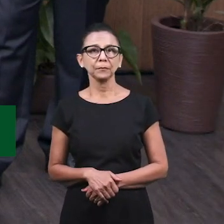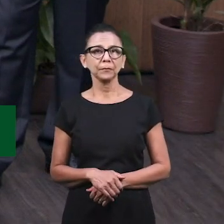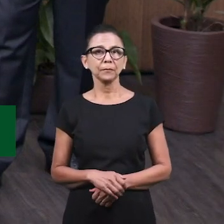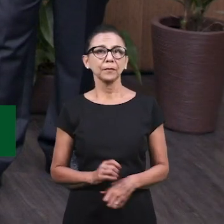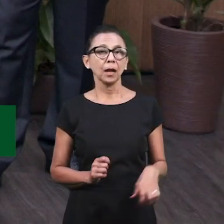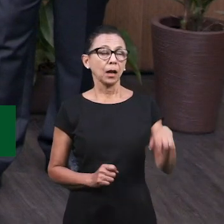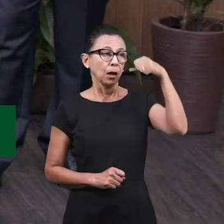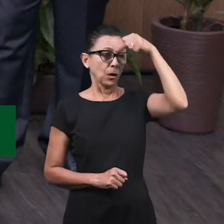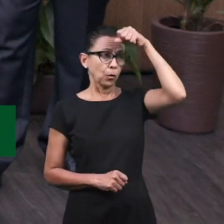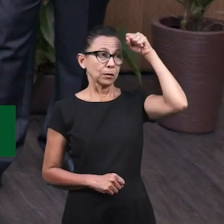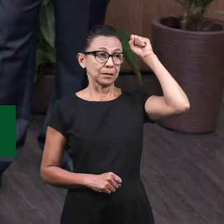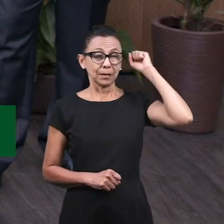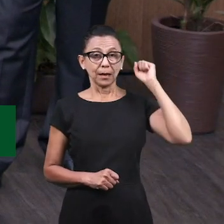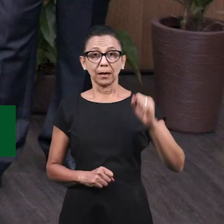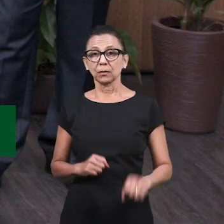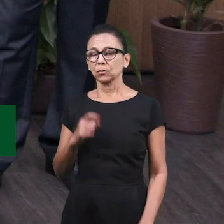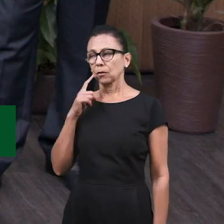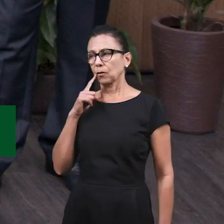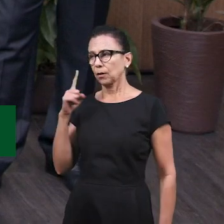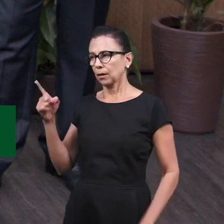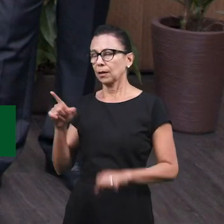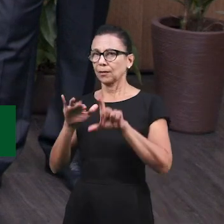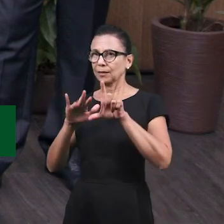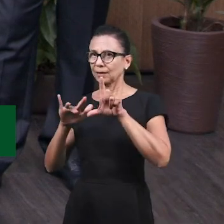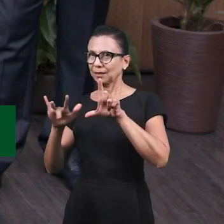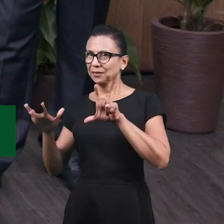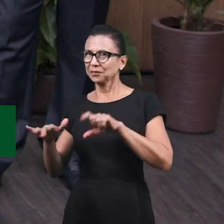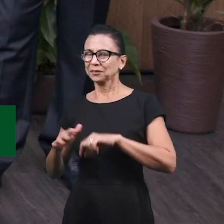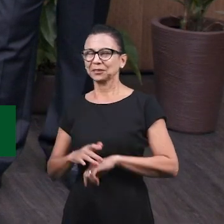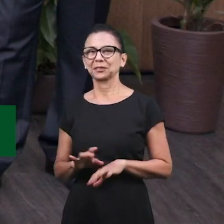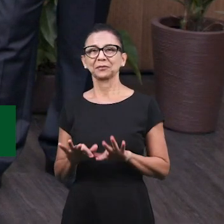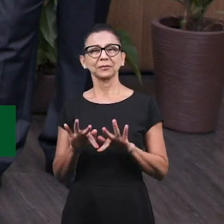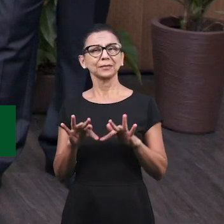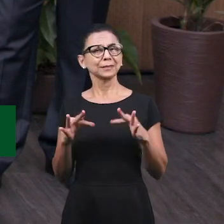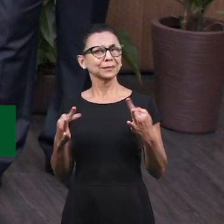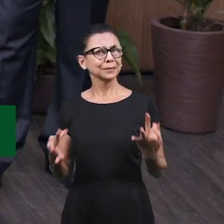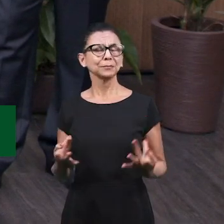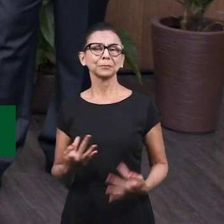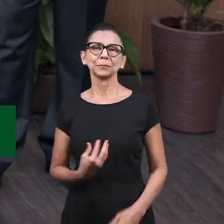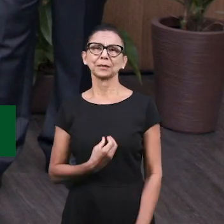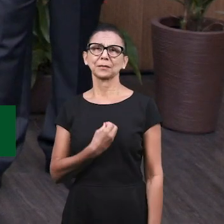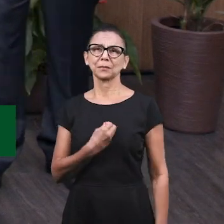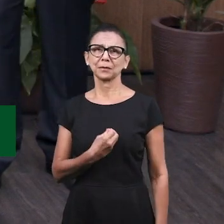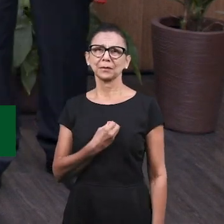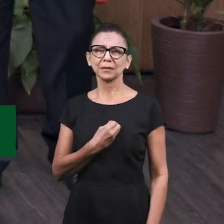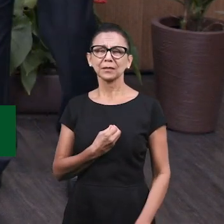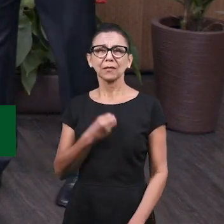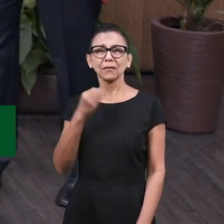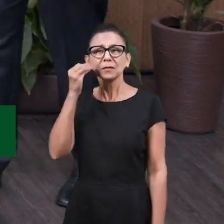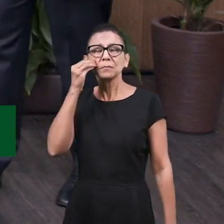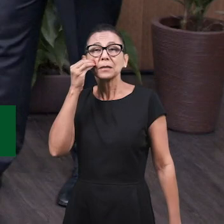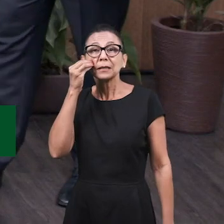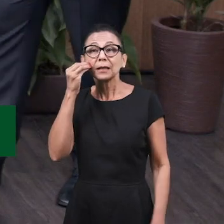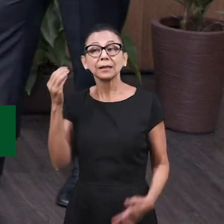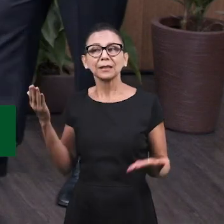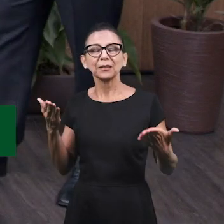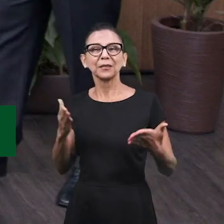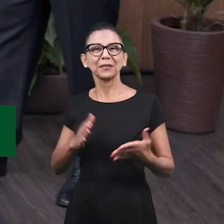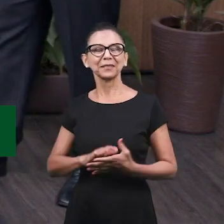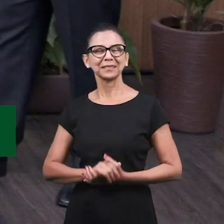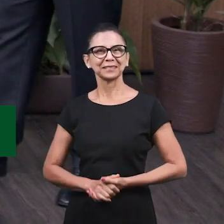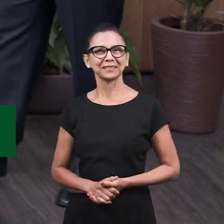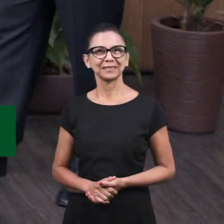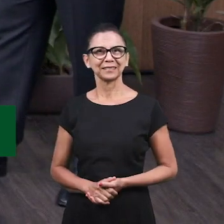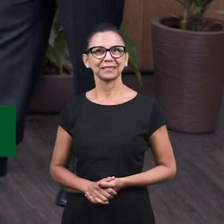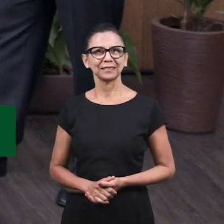экране появился QR-код. И очень просто. Все очень просто. Приблизьте камеру вашего